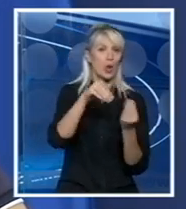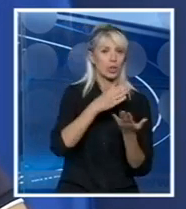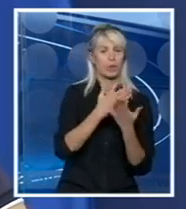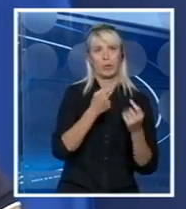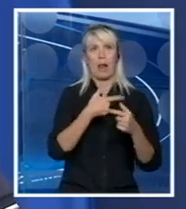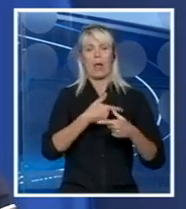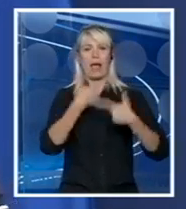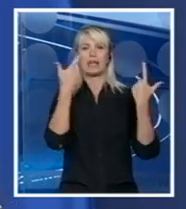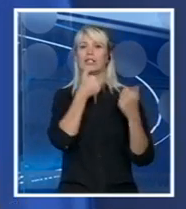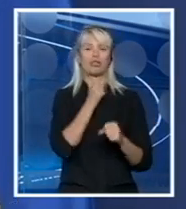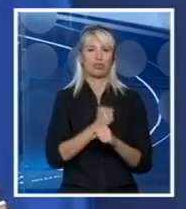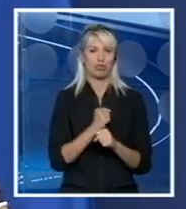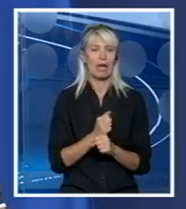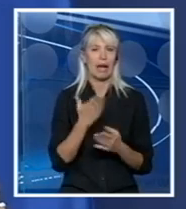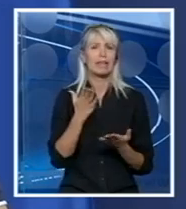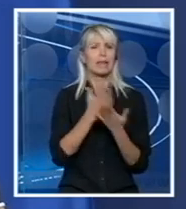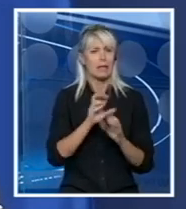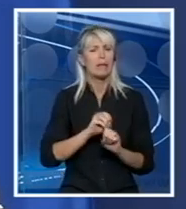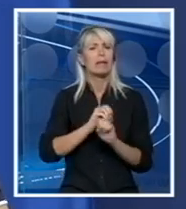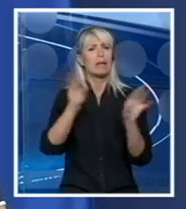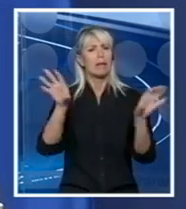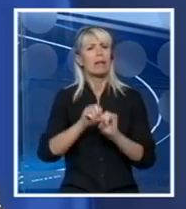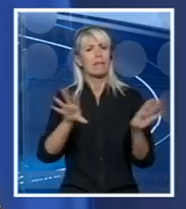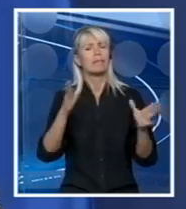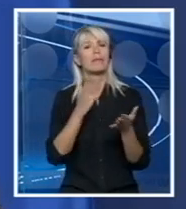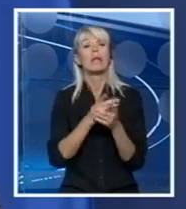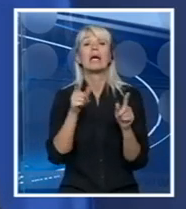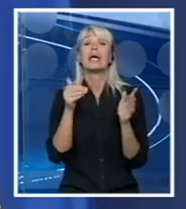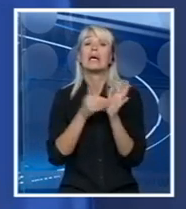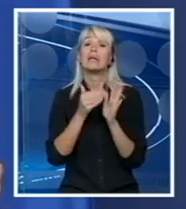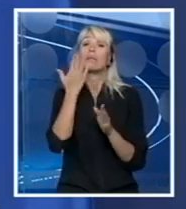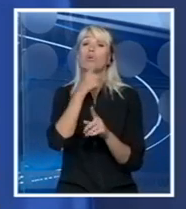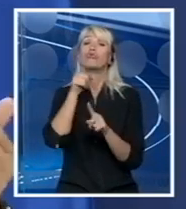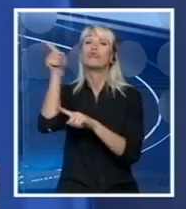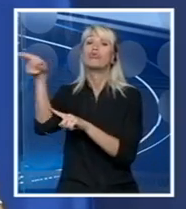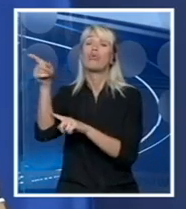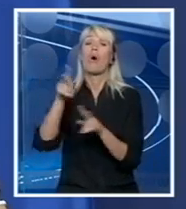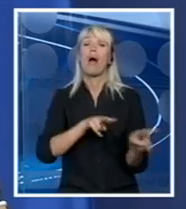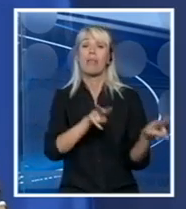Istovremeno, takve vrste priloga treba i u školi da na video,